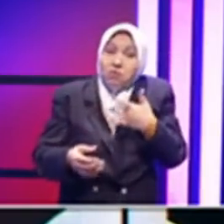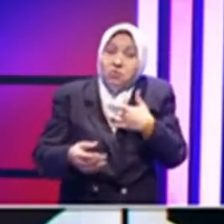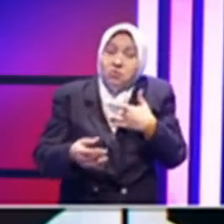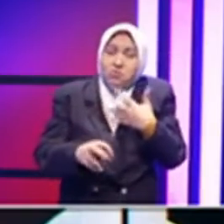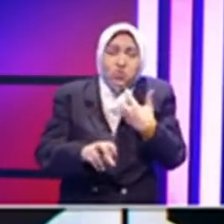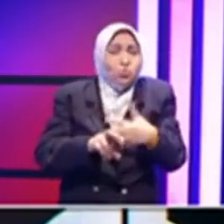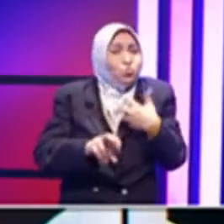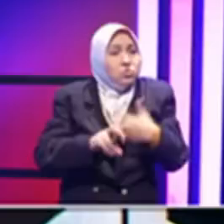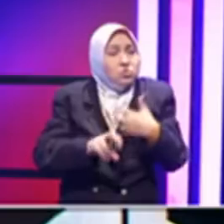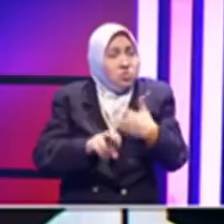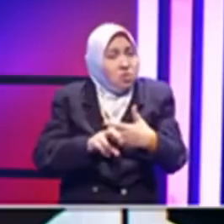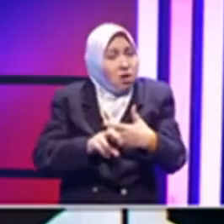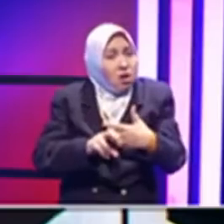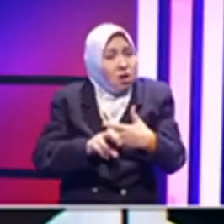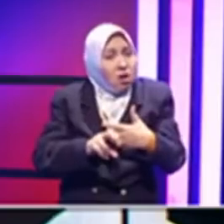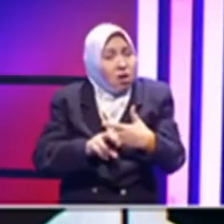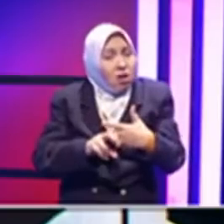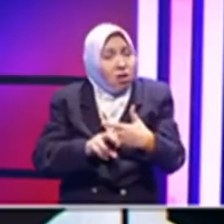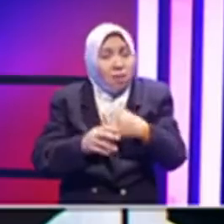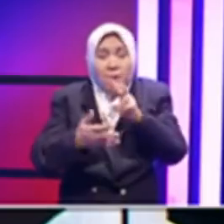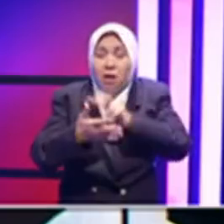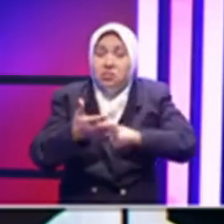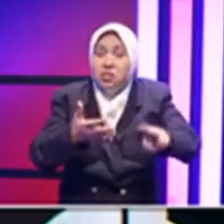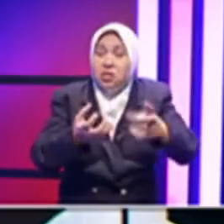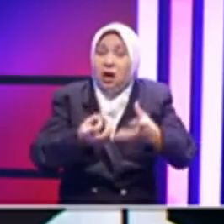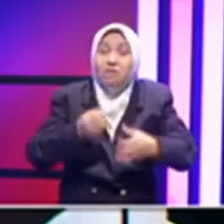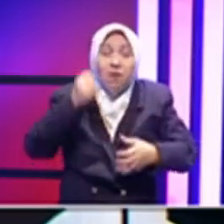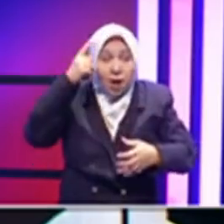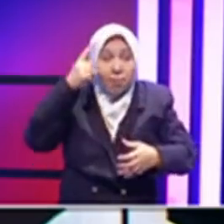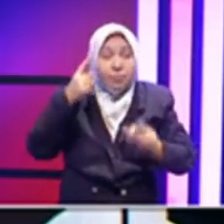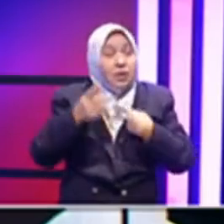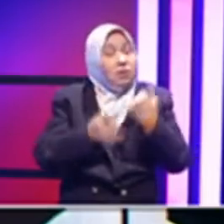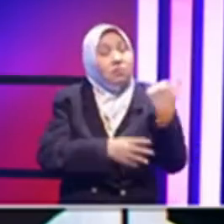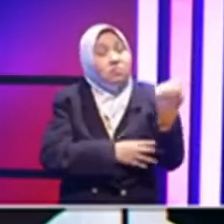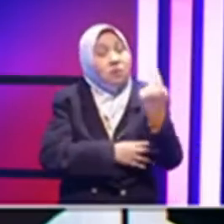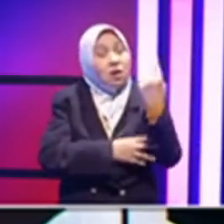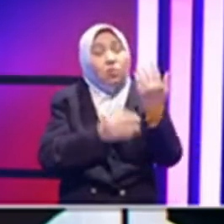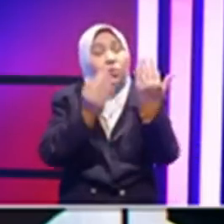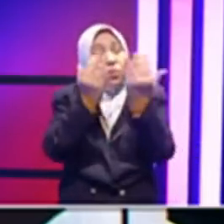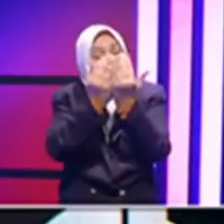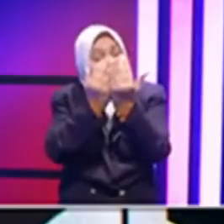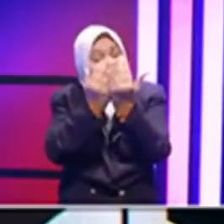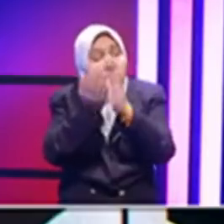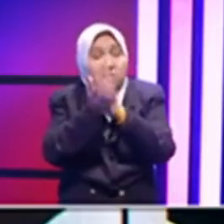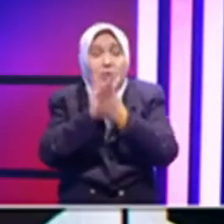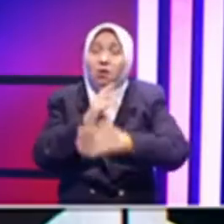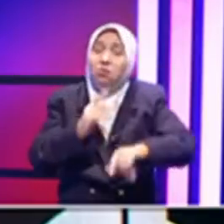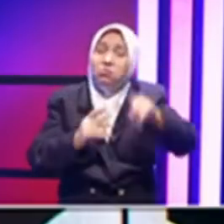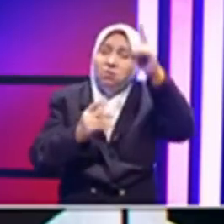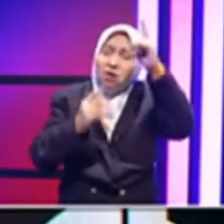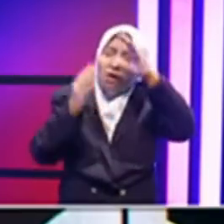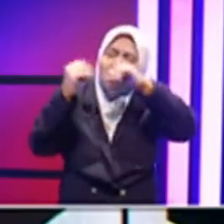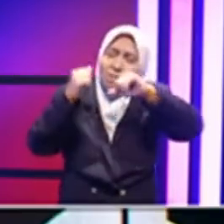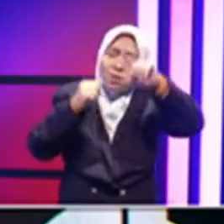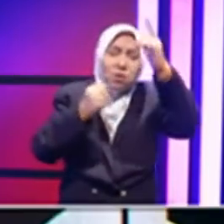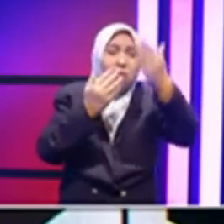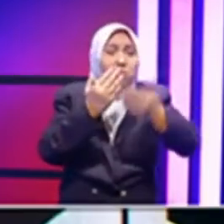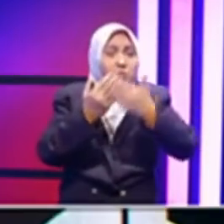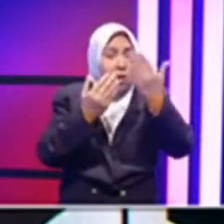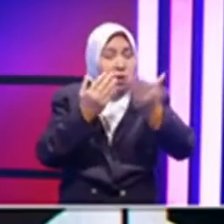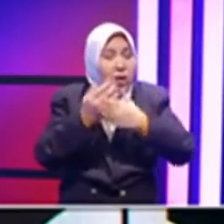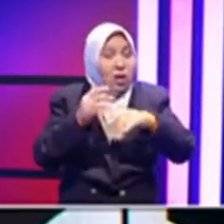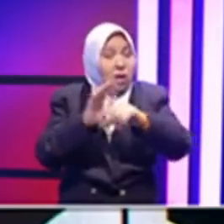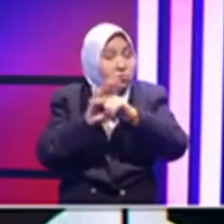sukar Ustaz ya, sukar pasal nak baca, nak faham, kita selalu doa agar Allah mudahkan, kerana itu janji Allah dalam